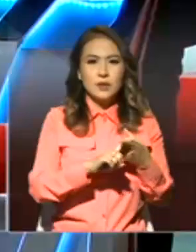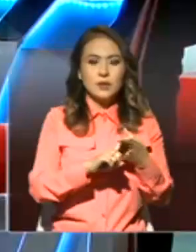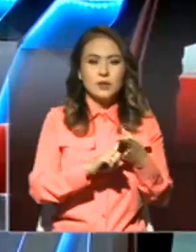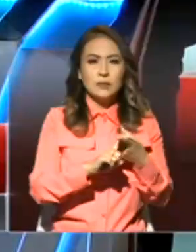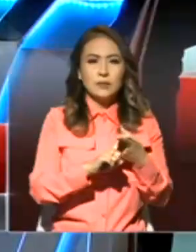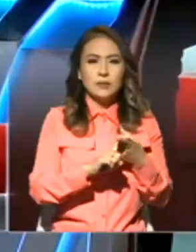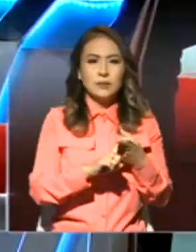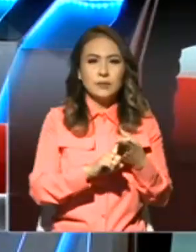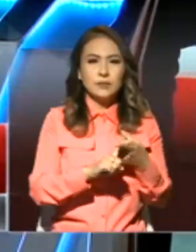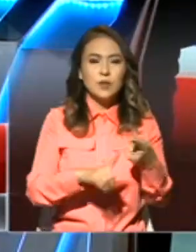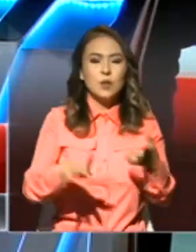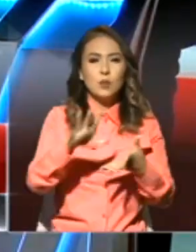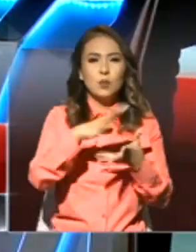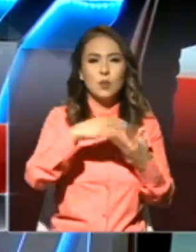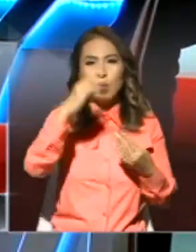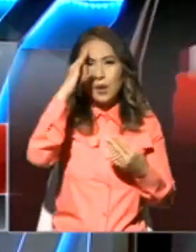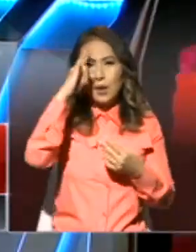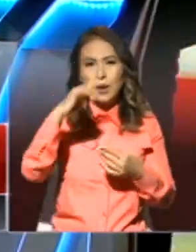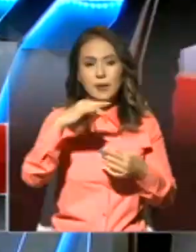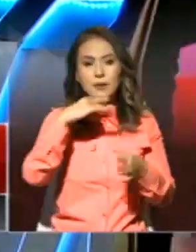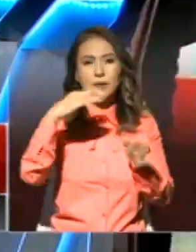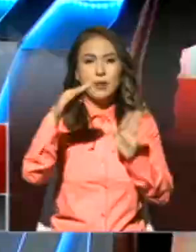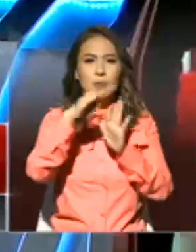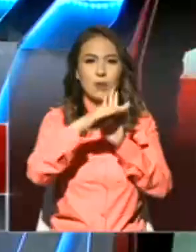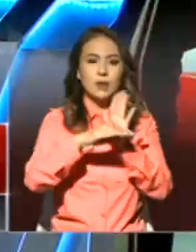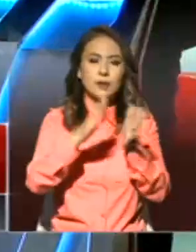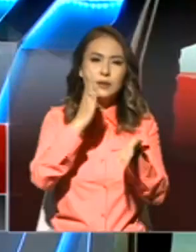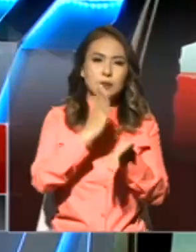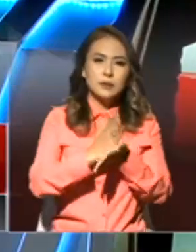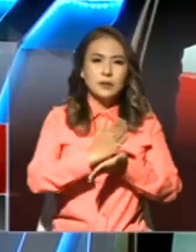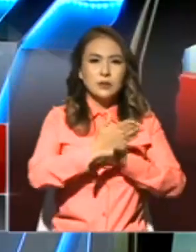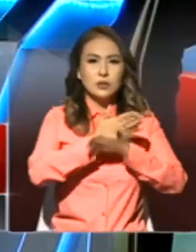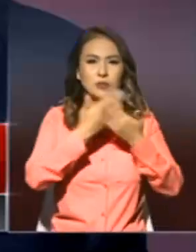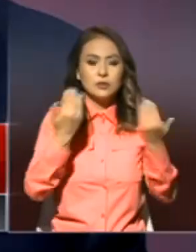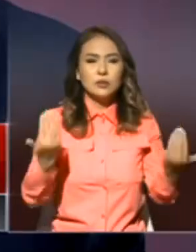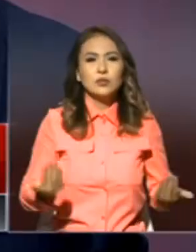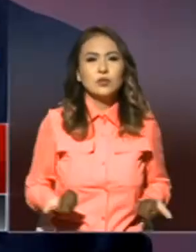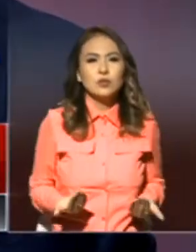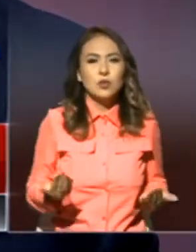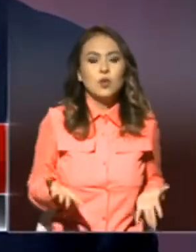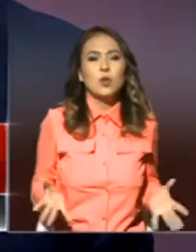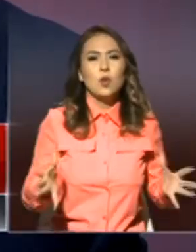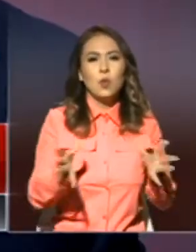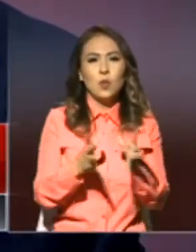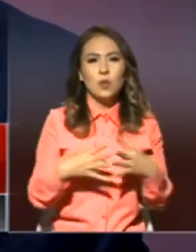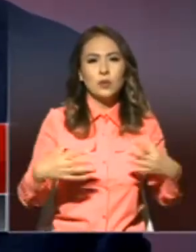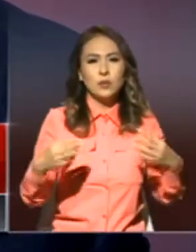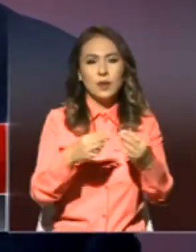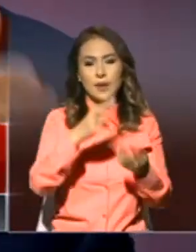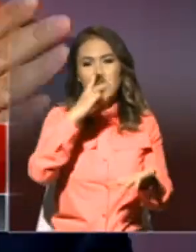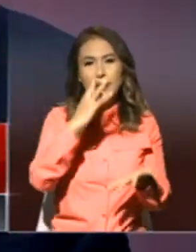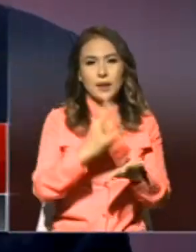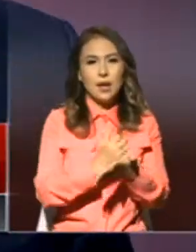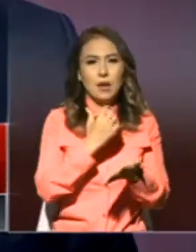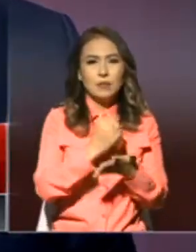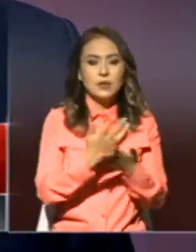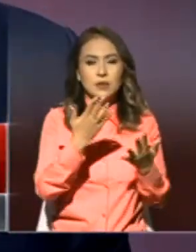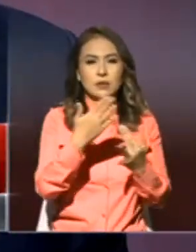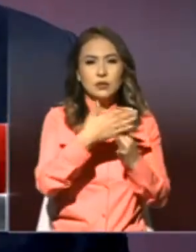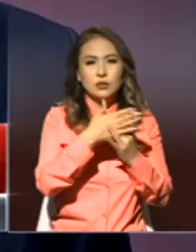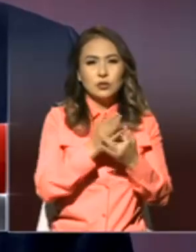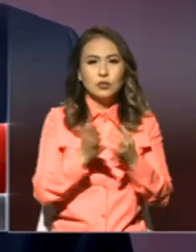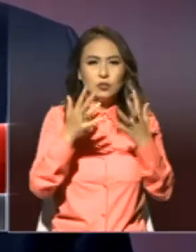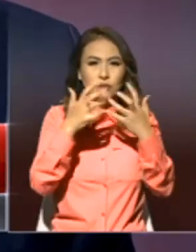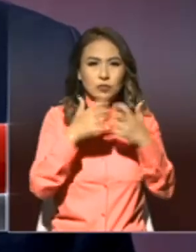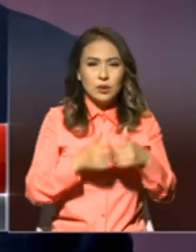Ол жүйеге сәйкес. Бүкіл қазақстандық барлық кезекте тұрма, тұрған жоқ па? Егер сол отбасының табысын жан басына шаққан кезде